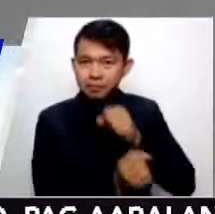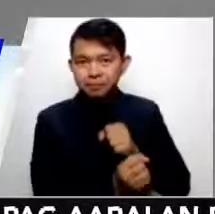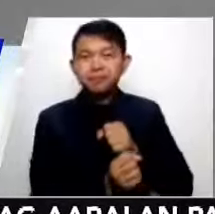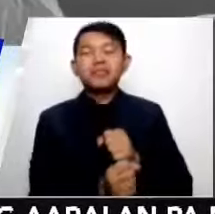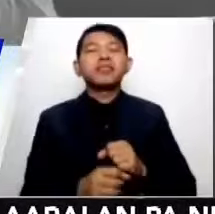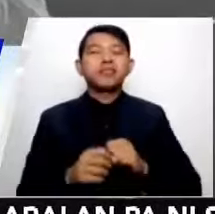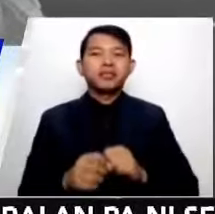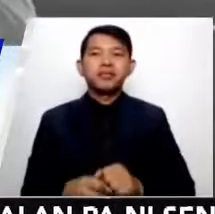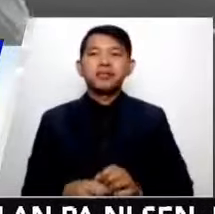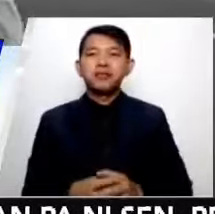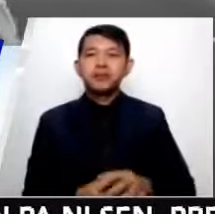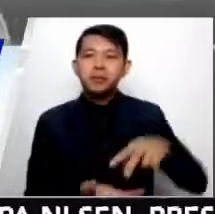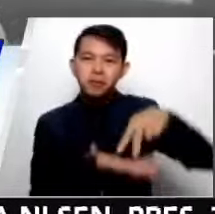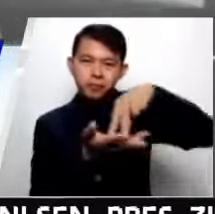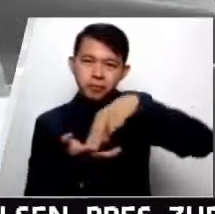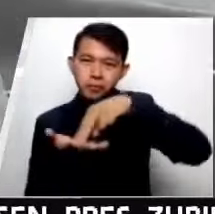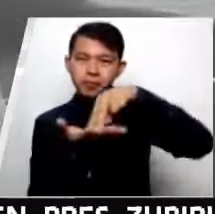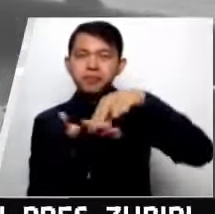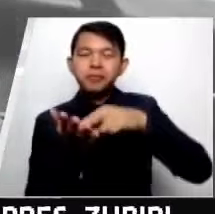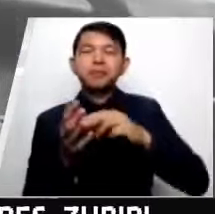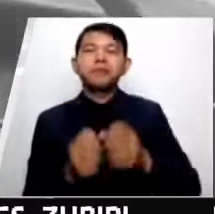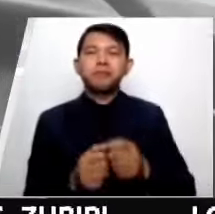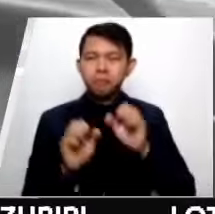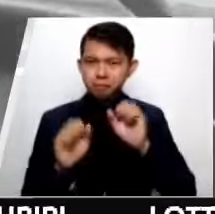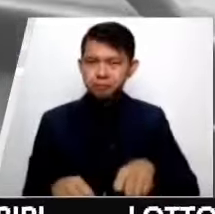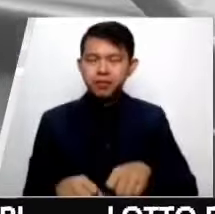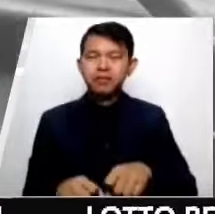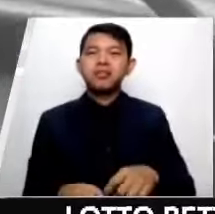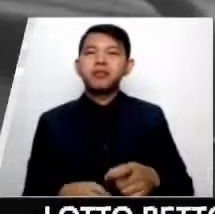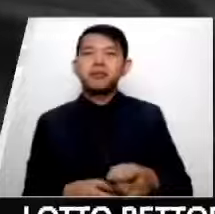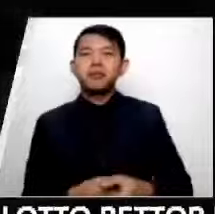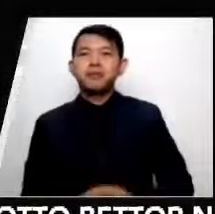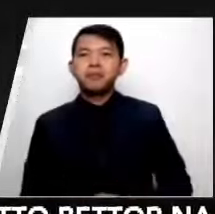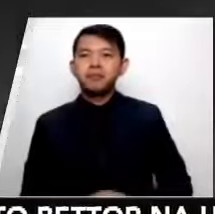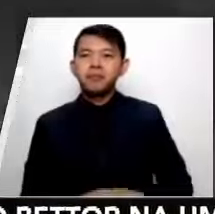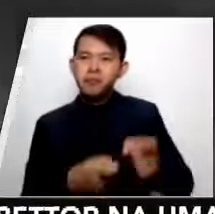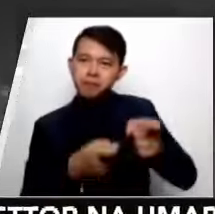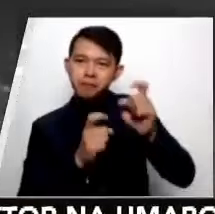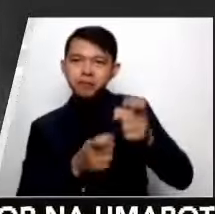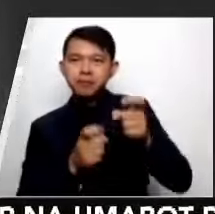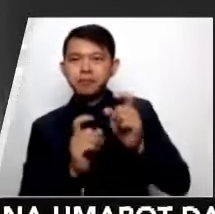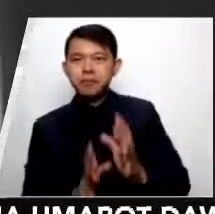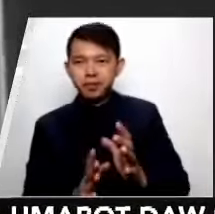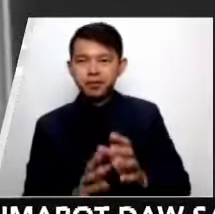pang mangisda habang nagmamasid sa golden sunset.